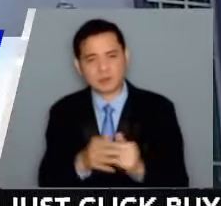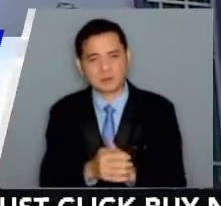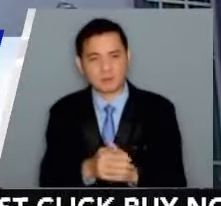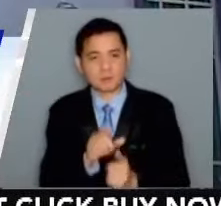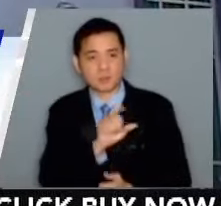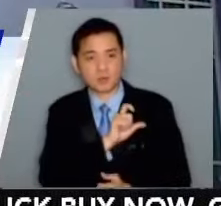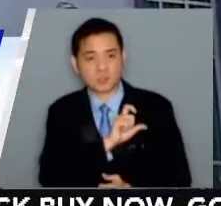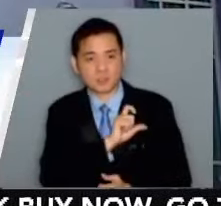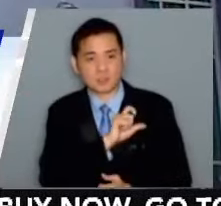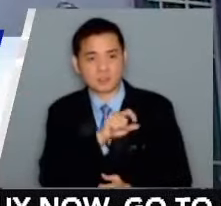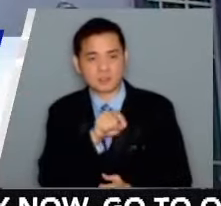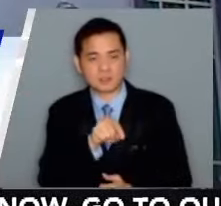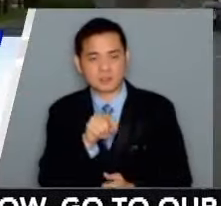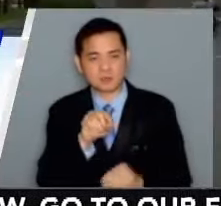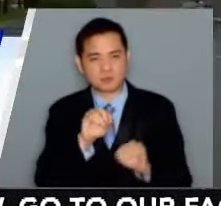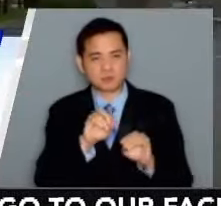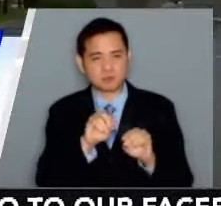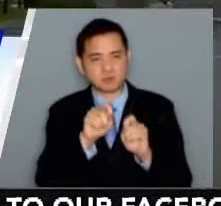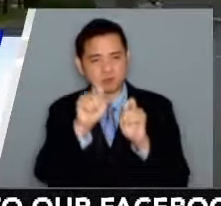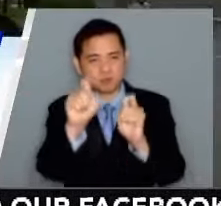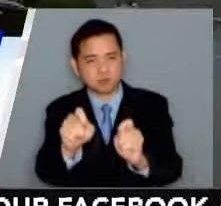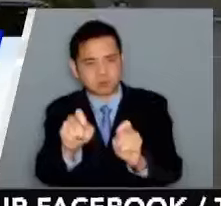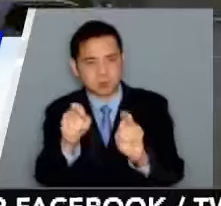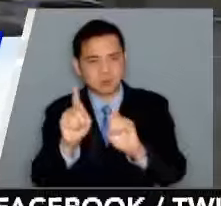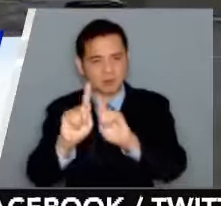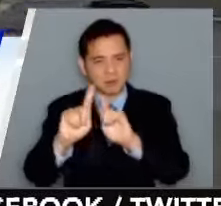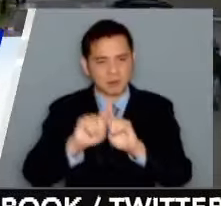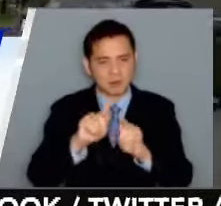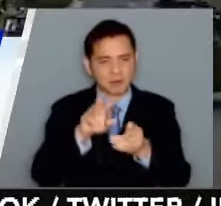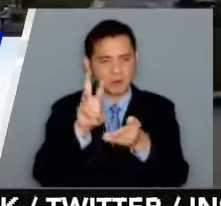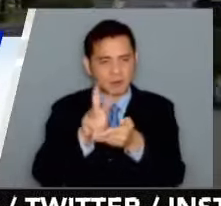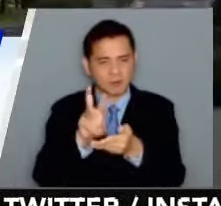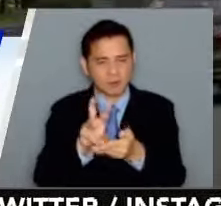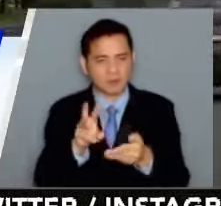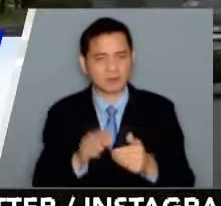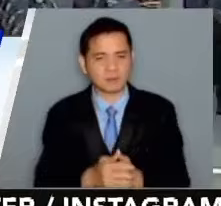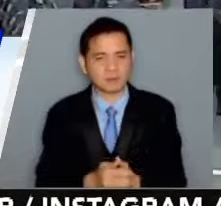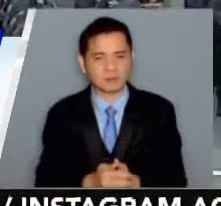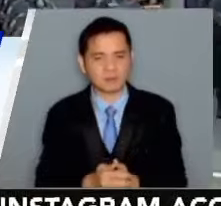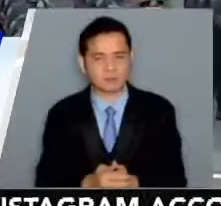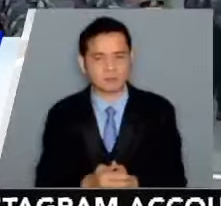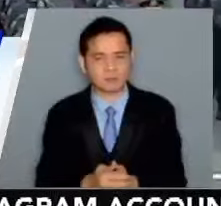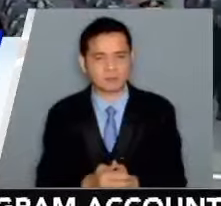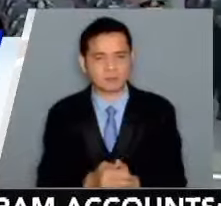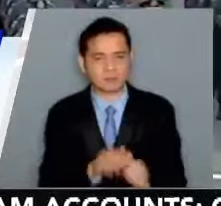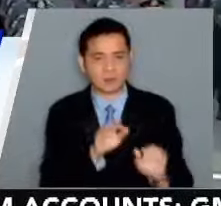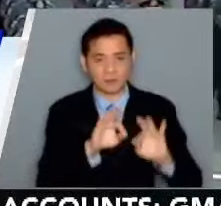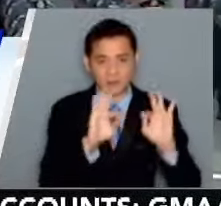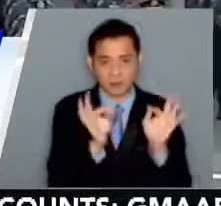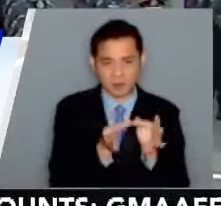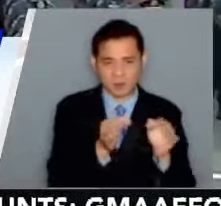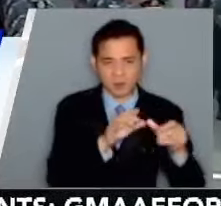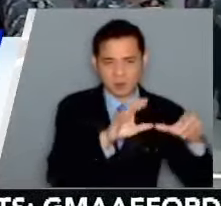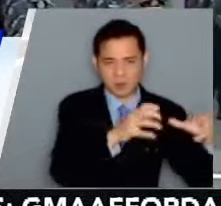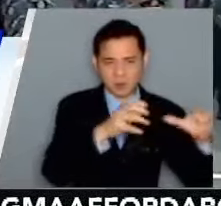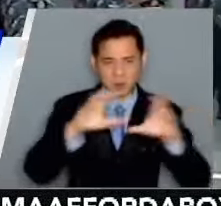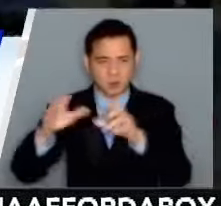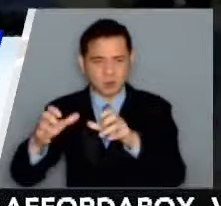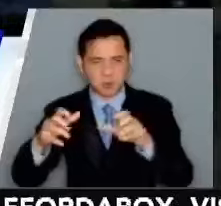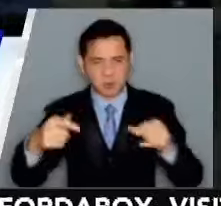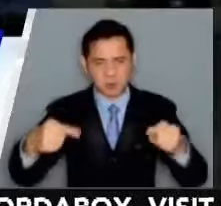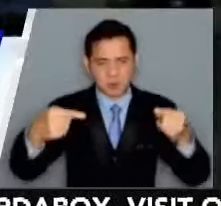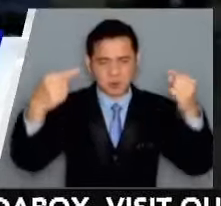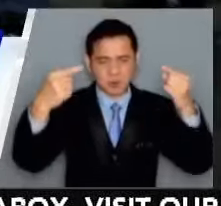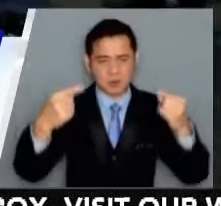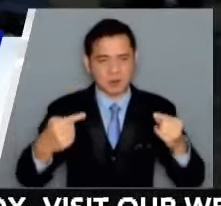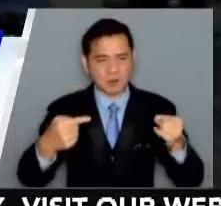regional director's level. Yan ay kung may kamag-anak sila na kumakandidato sa nasa sakupang lugar. Ipatutupad yan para daw maiwasan